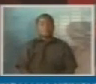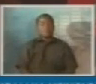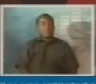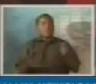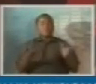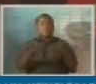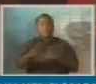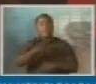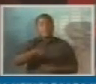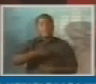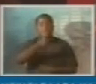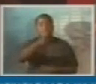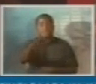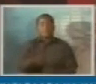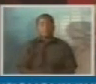Msitubabaishe hapa bwana.